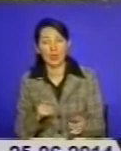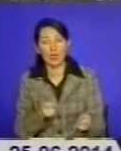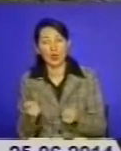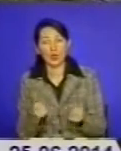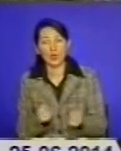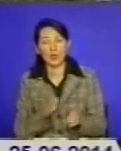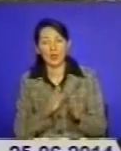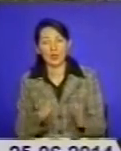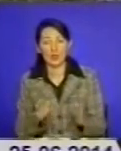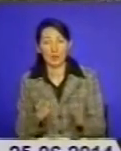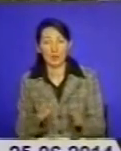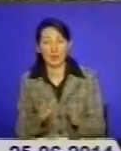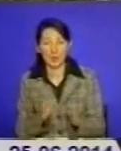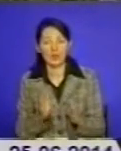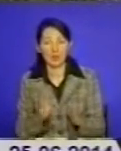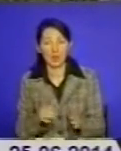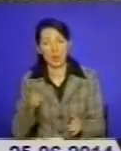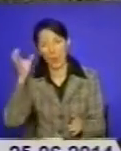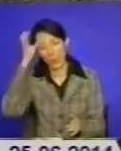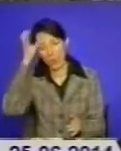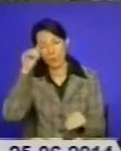якимись амбіціями, а тільки мудрими рішеннями щодо цього.